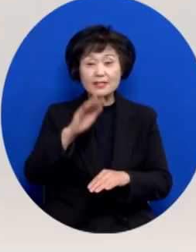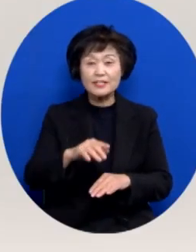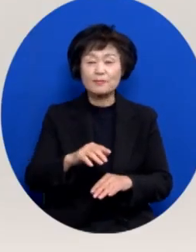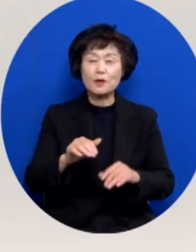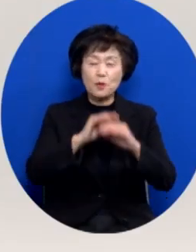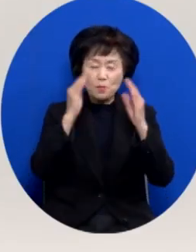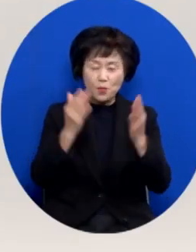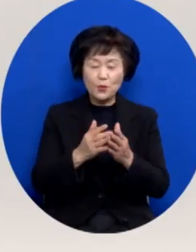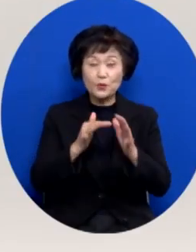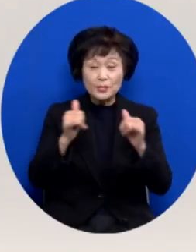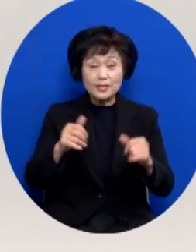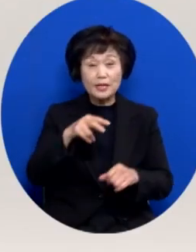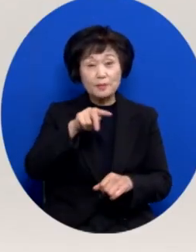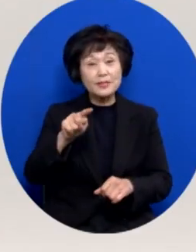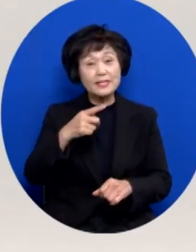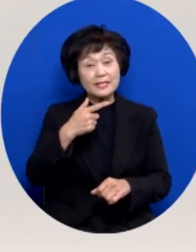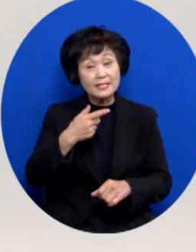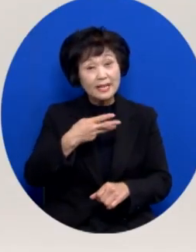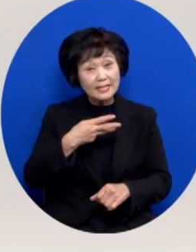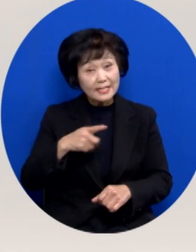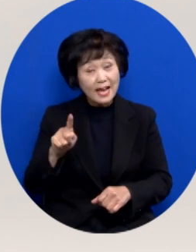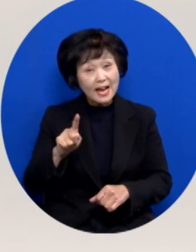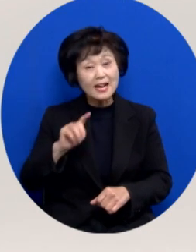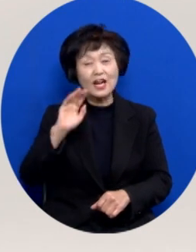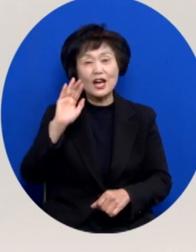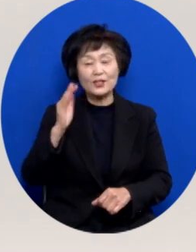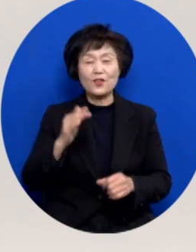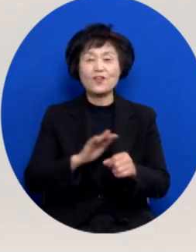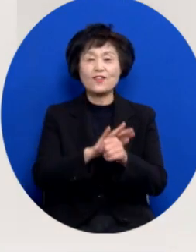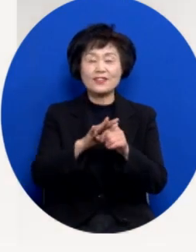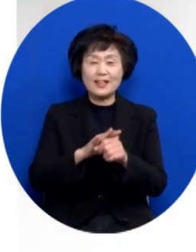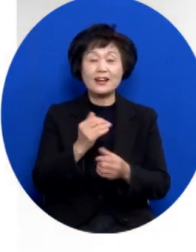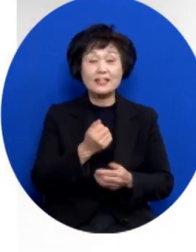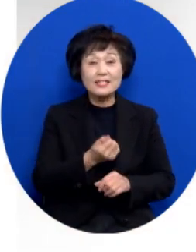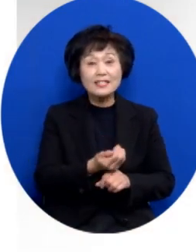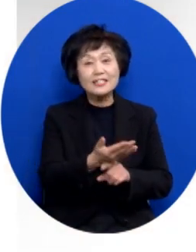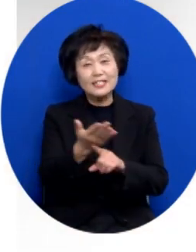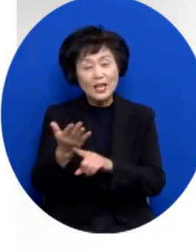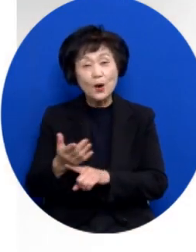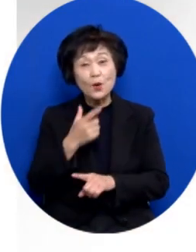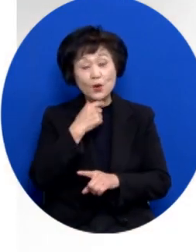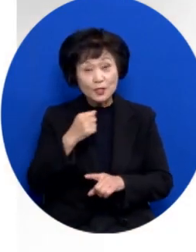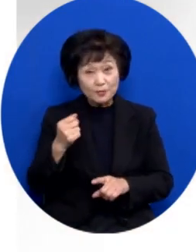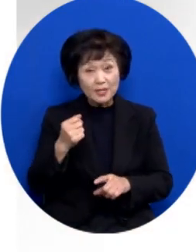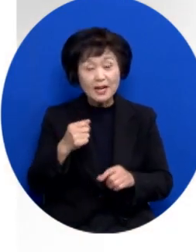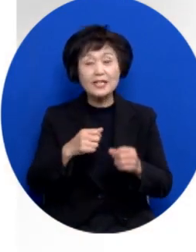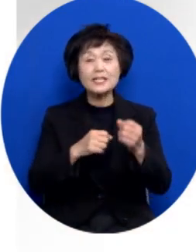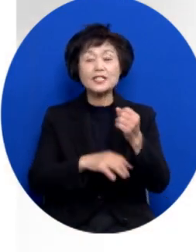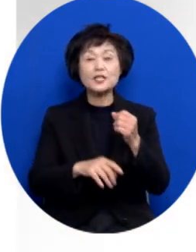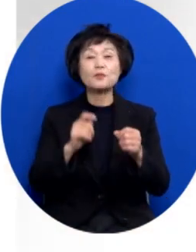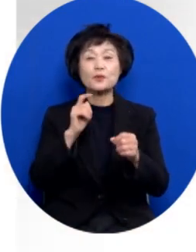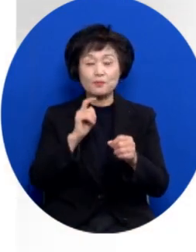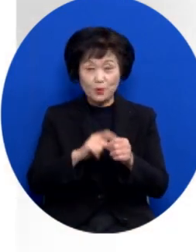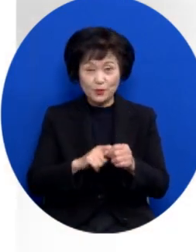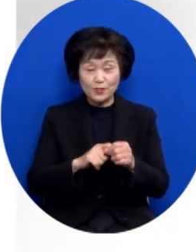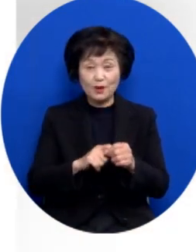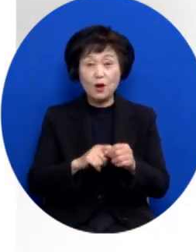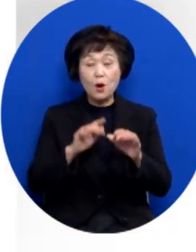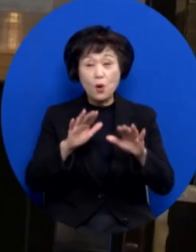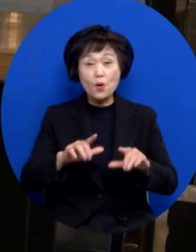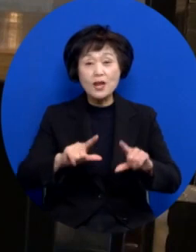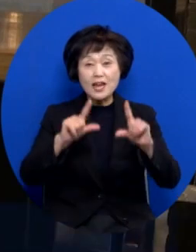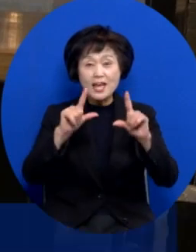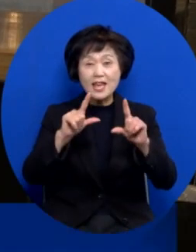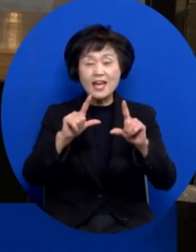산타가 돼 소외된 이웃들에게 사랑을 나누자는 취지로 시작한 이 프로젝트는 올해로 네 번째를 맞았습니다.